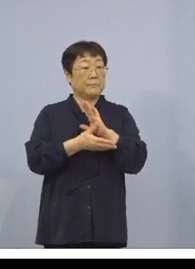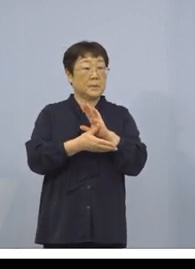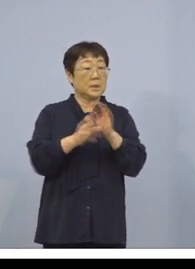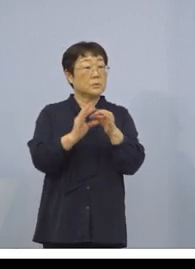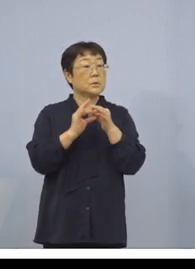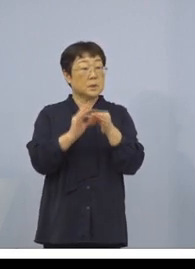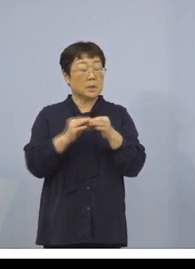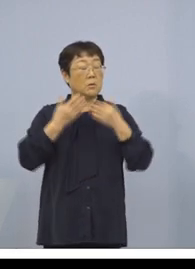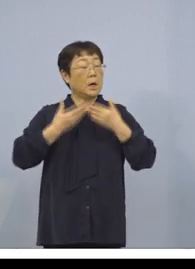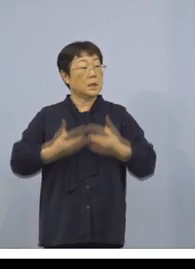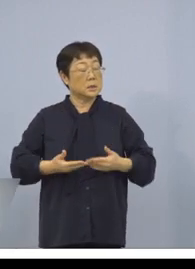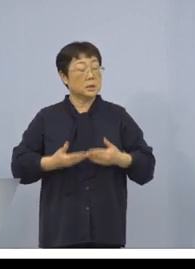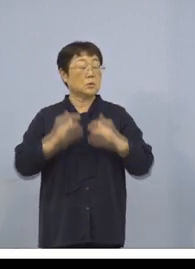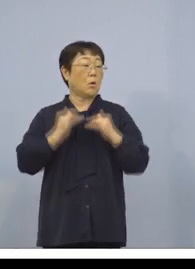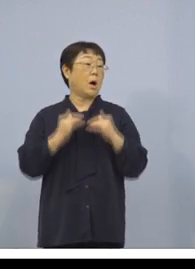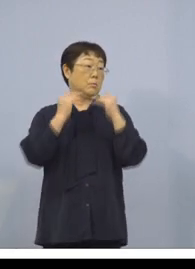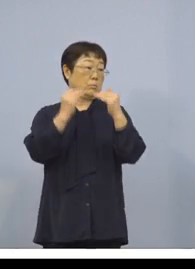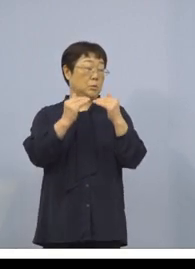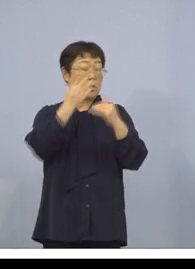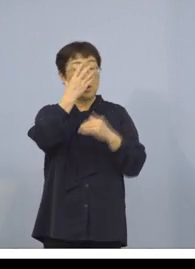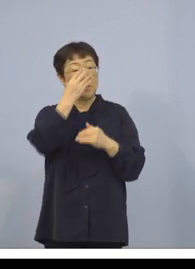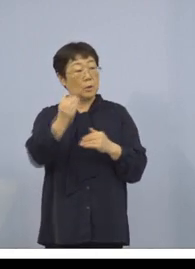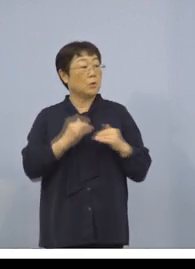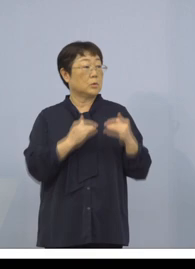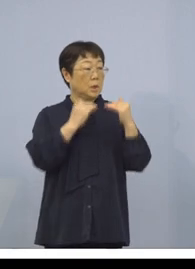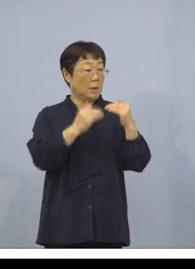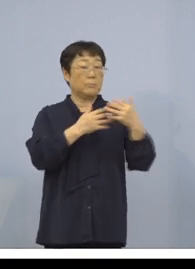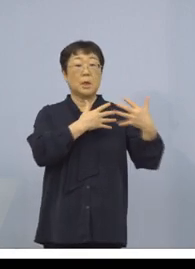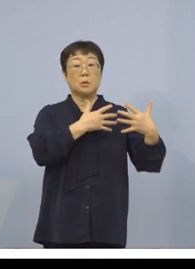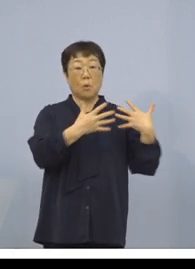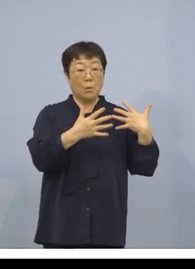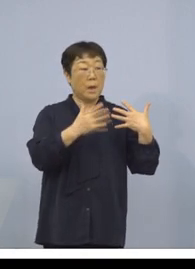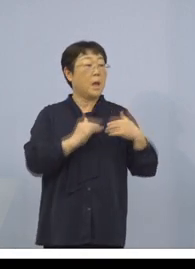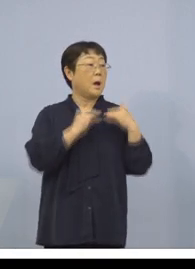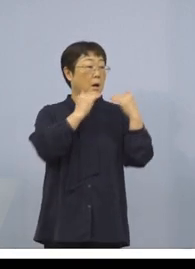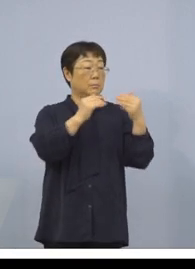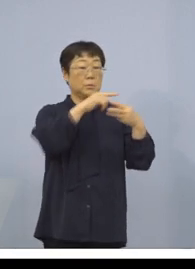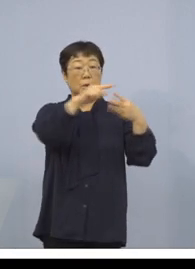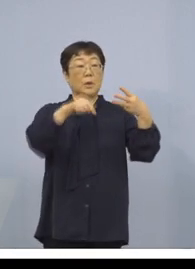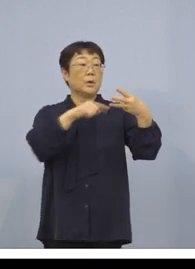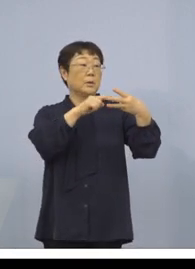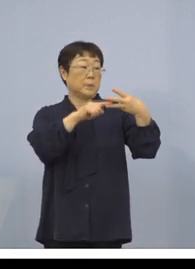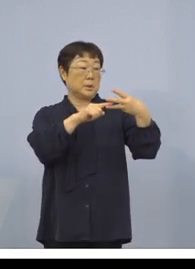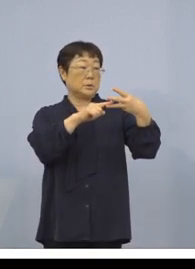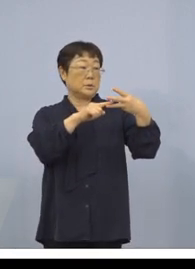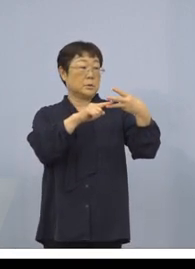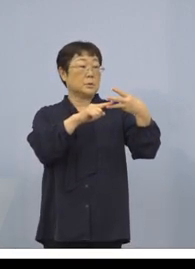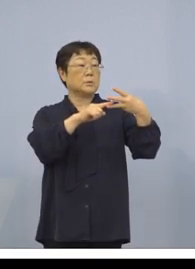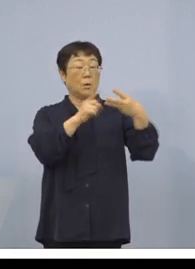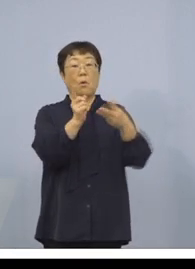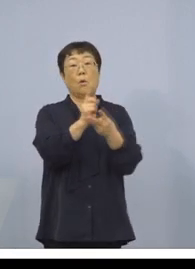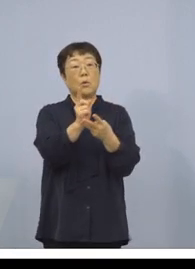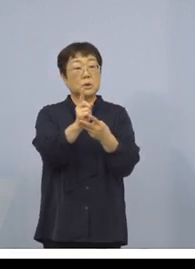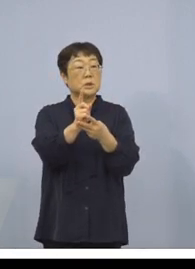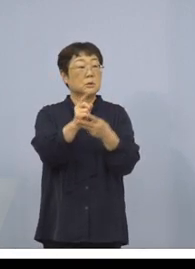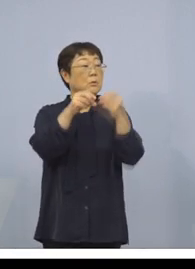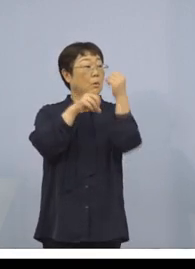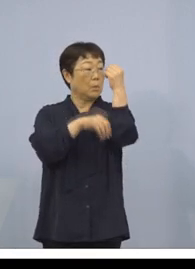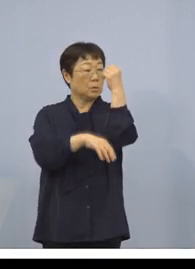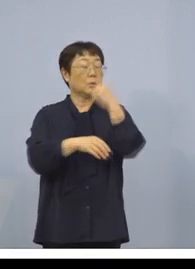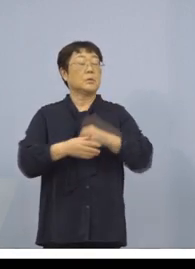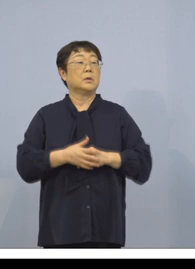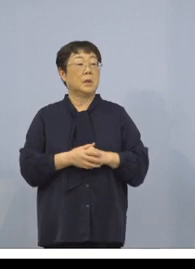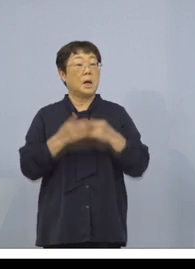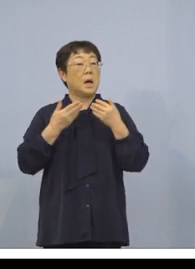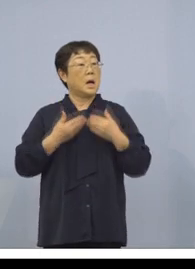心度アップ、魅力度アップ、透明度アップと、こういうミッション、このミッションの方針のもとですね、